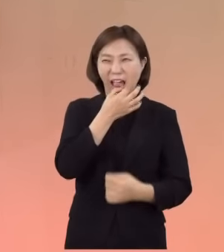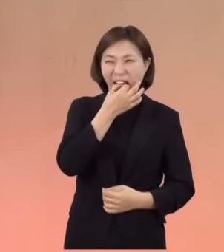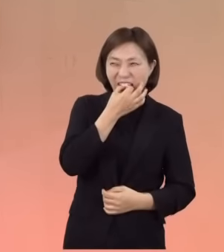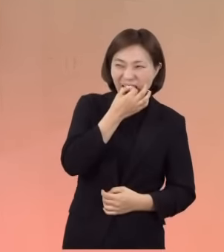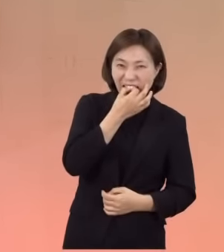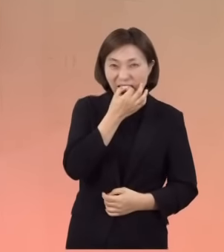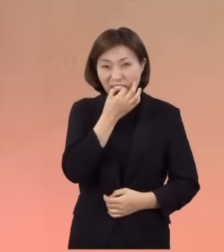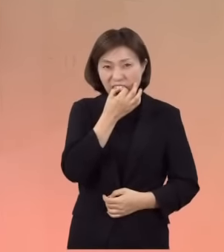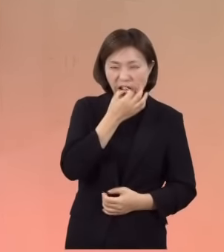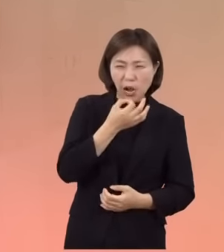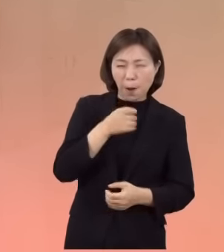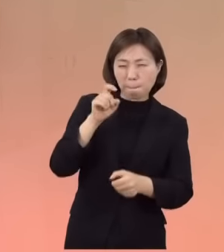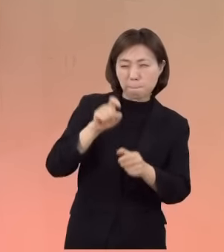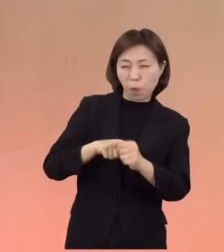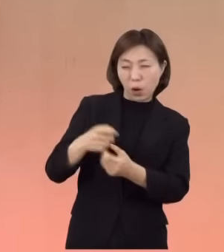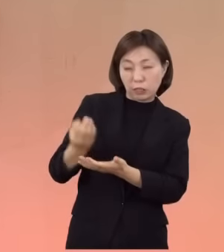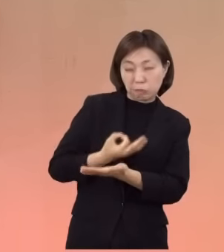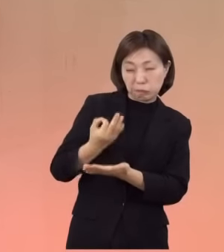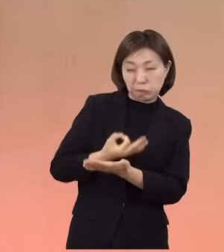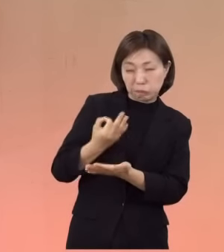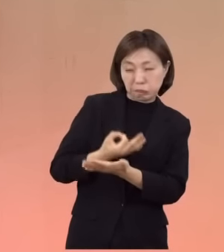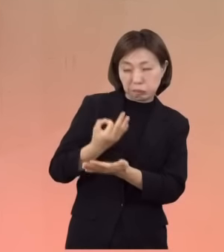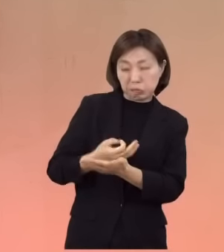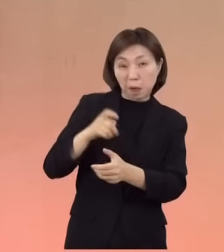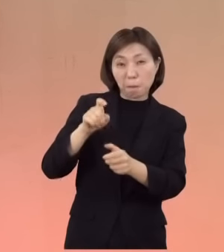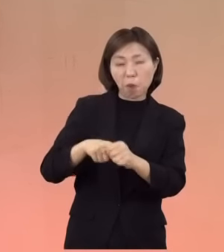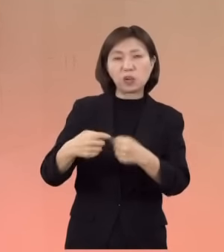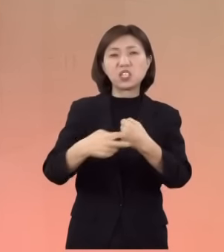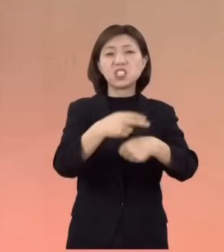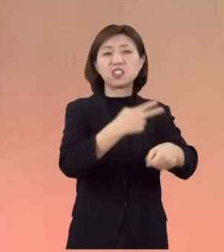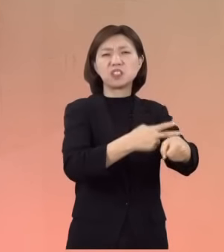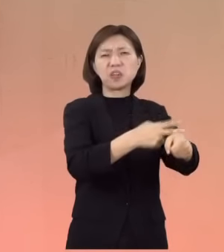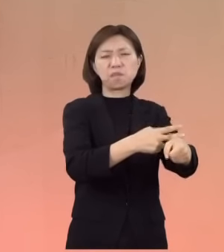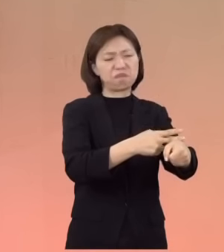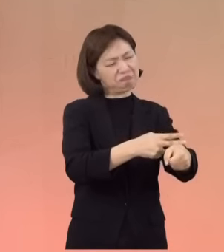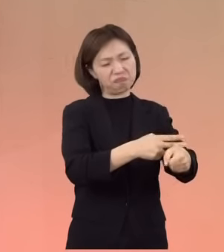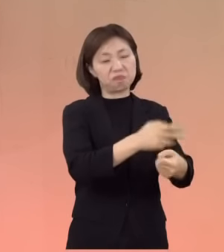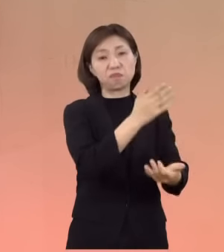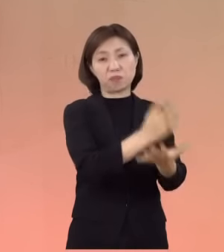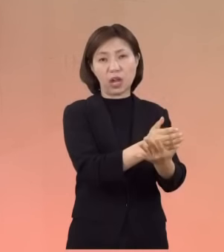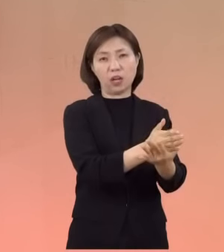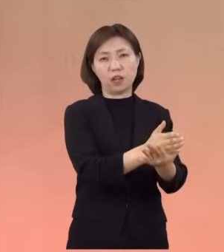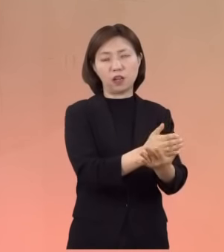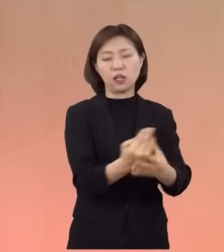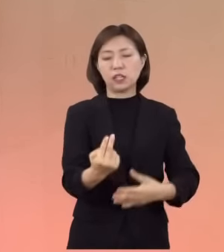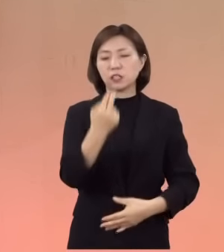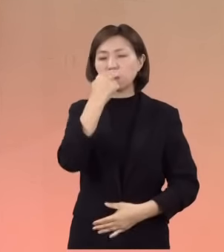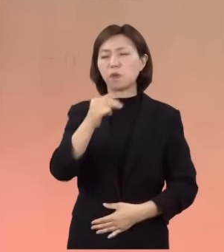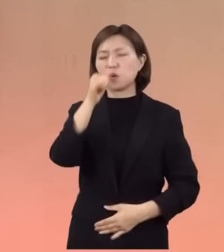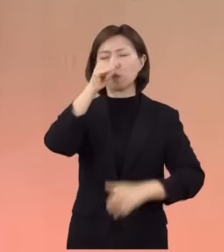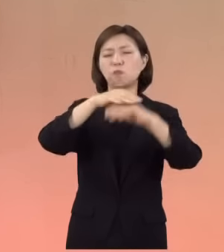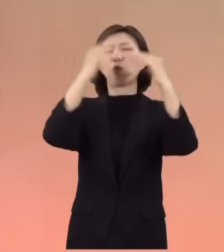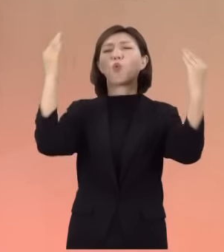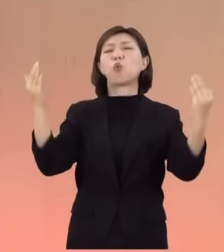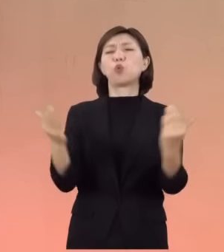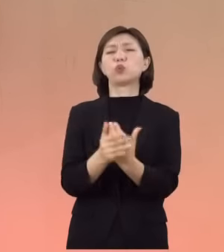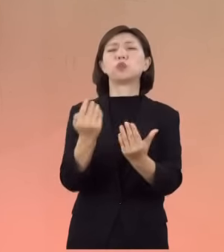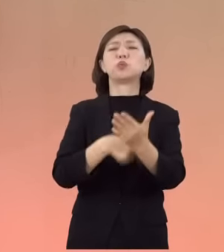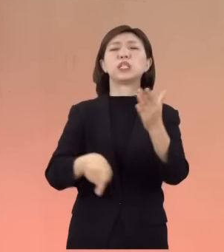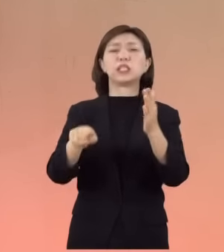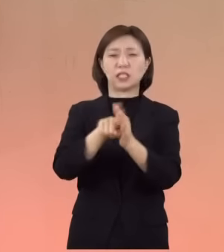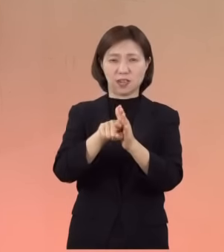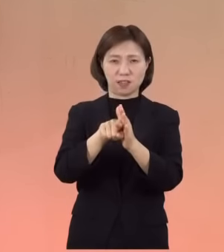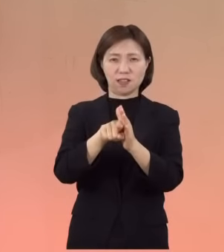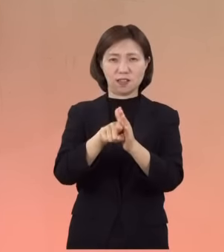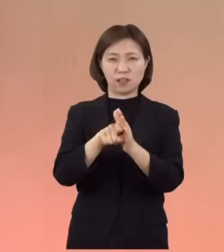욕망을 위해서 의사로 살지 말고 의사 노릇하지 말고 중생을 향한 자비심으로